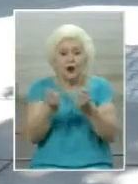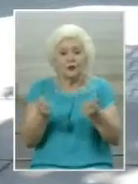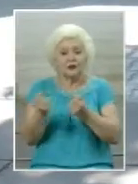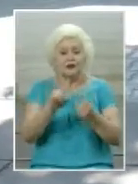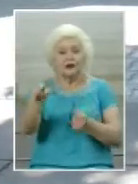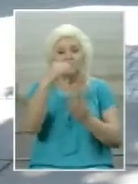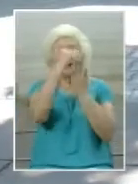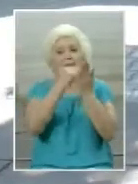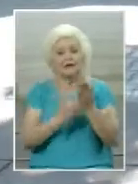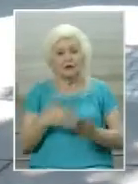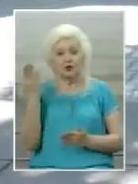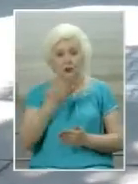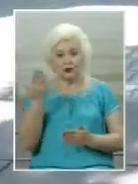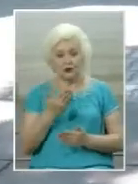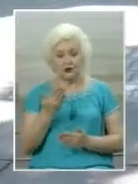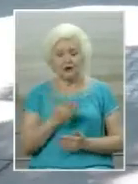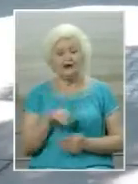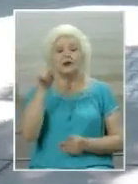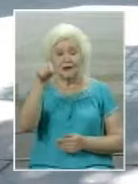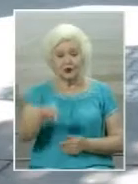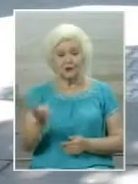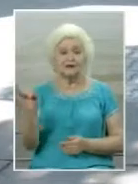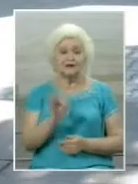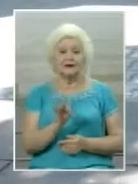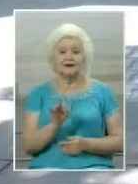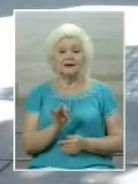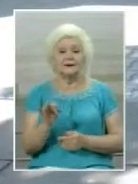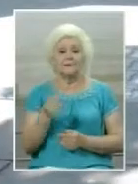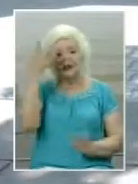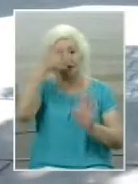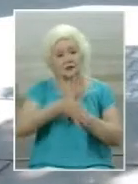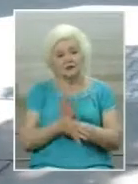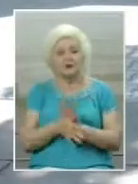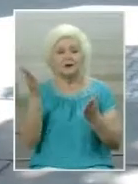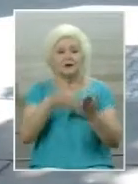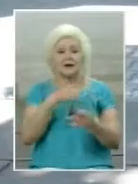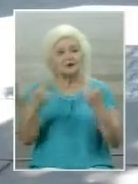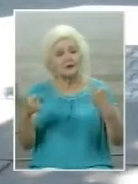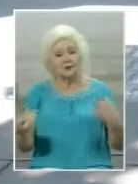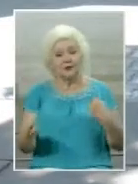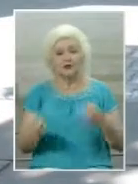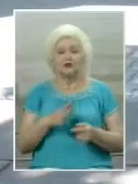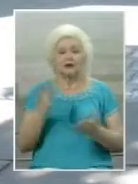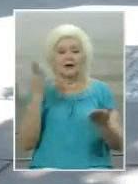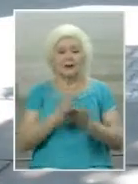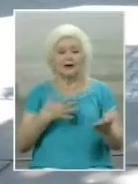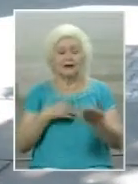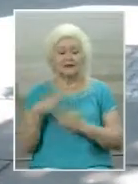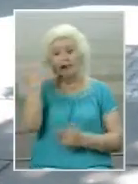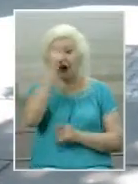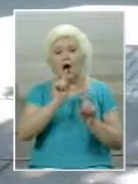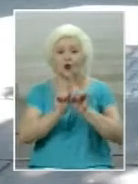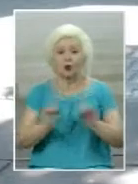вони статтю прочитали. Тоді і сприйняття зовсім інше, і є своя